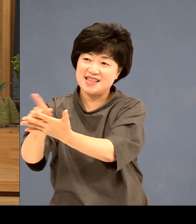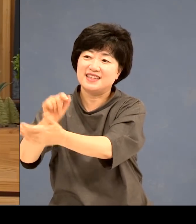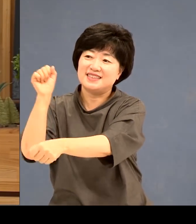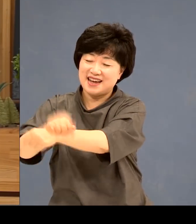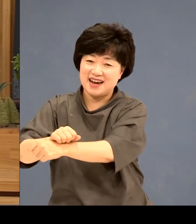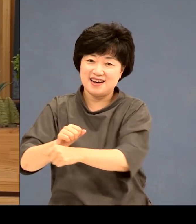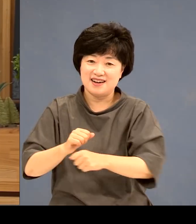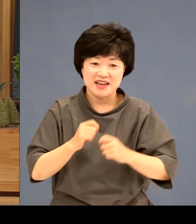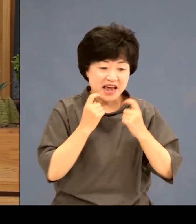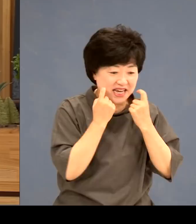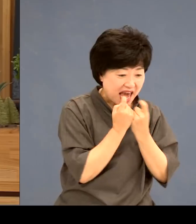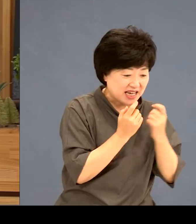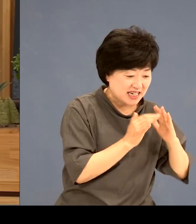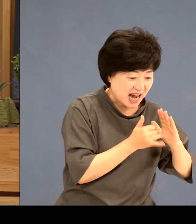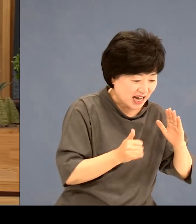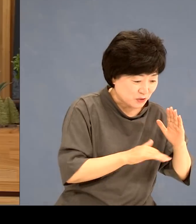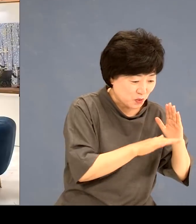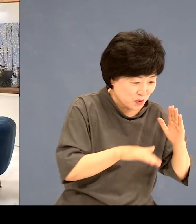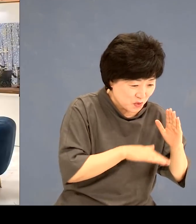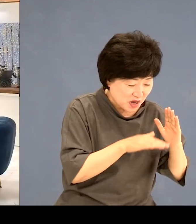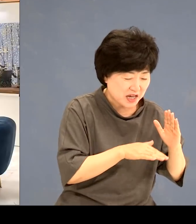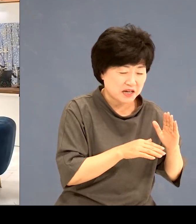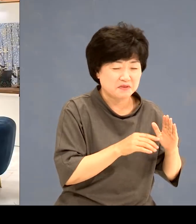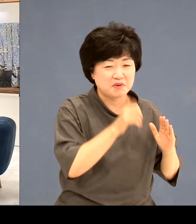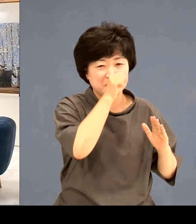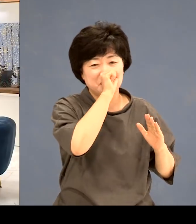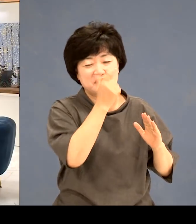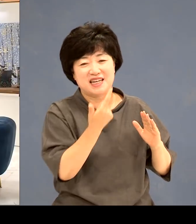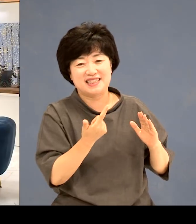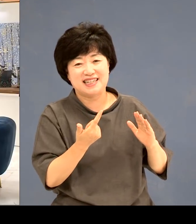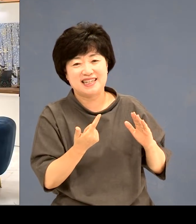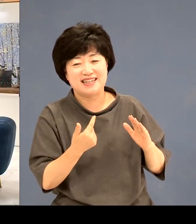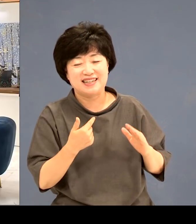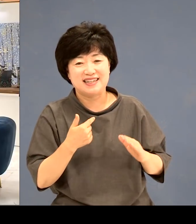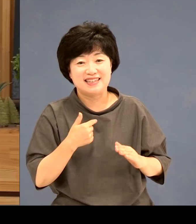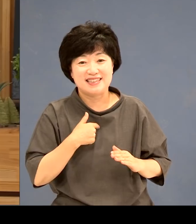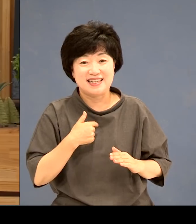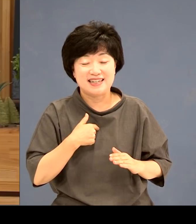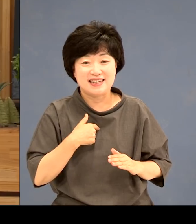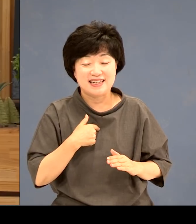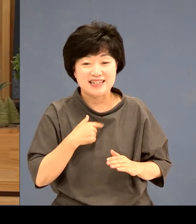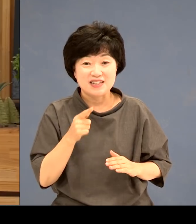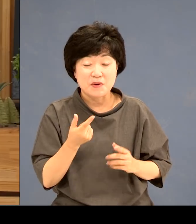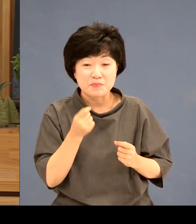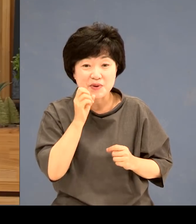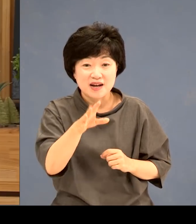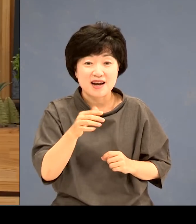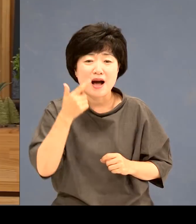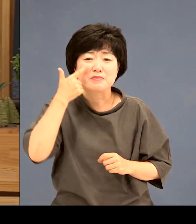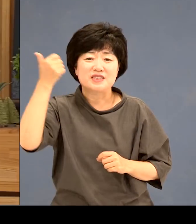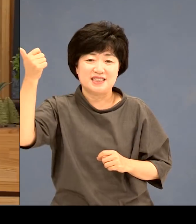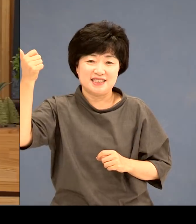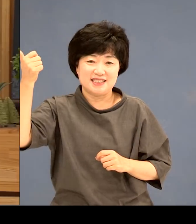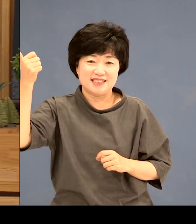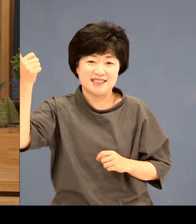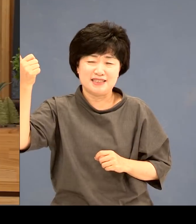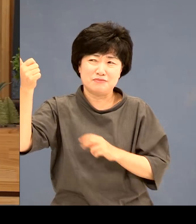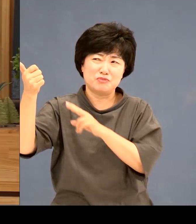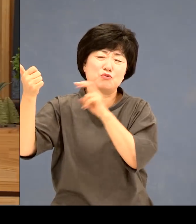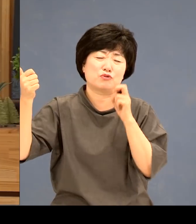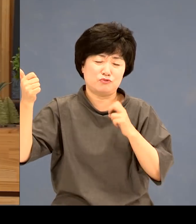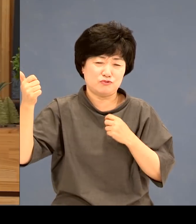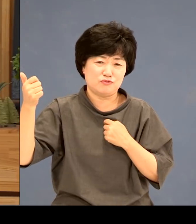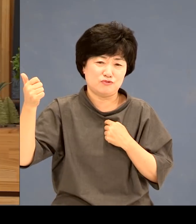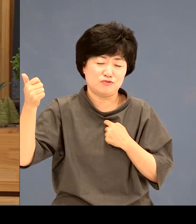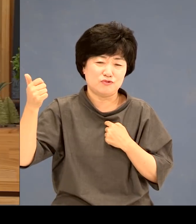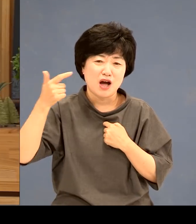있는 개인용에게는 그냥 안 좋은, 개인용으로는 안 좋은. 그렇죠. 공용이기 때문에. 근데 그렇게 저는 저도 왜 이런 말씀을 드리냐면 저도